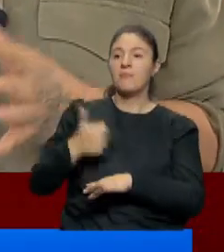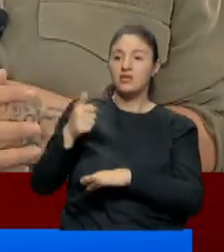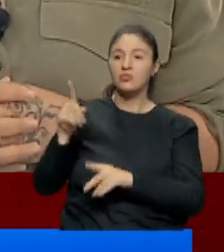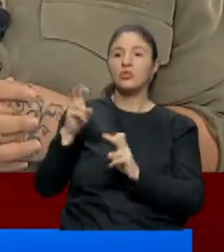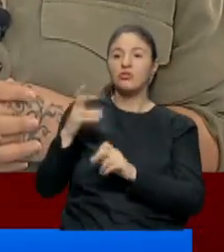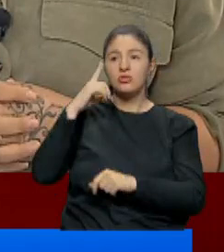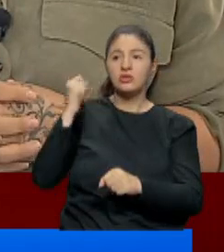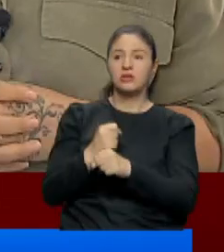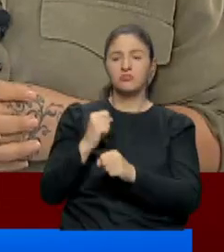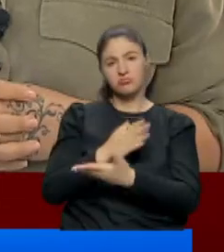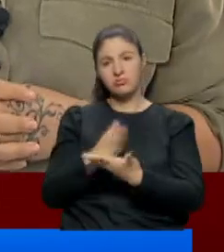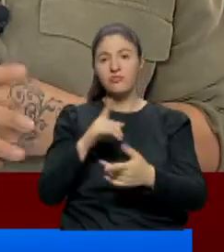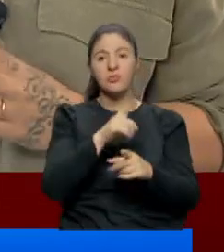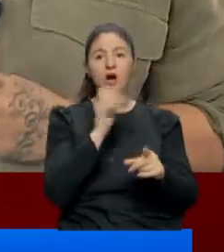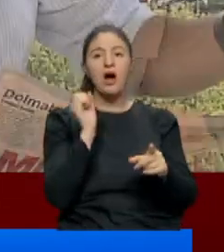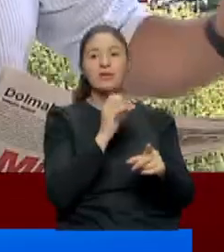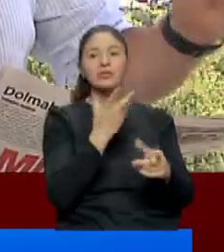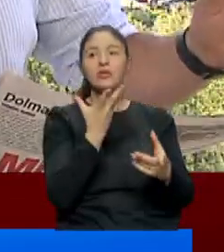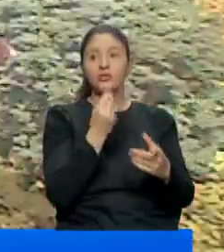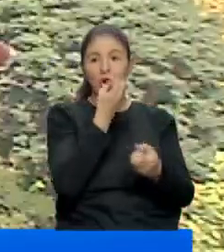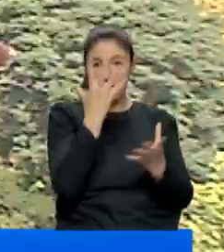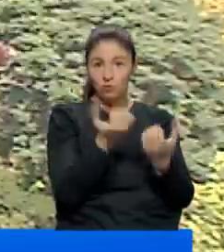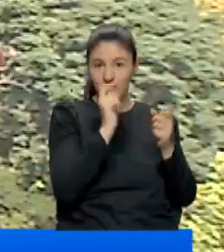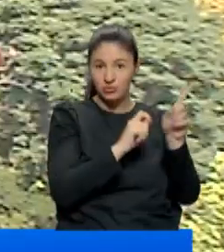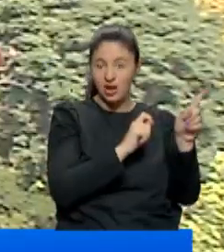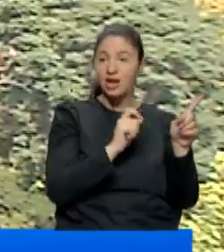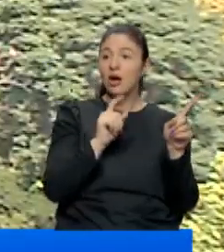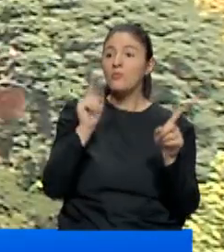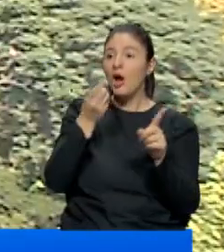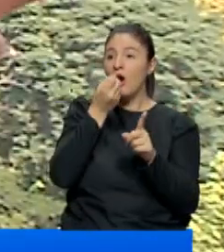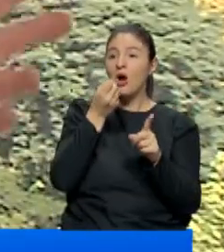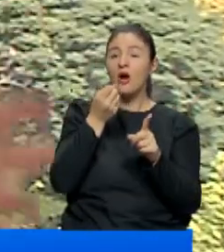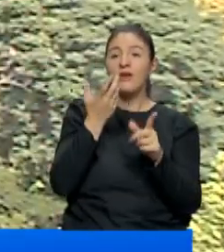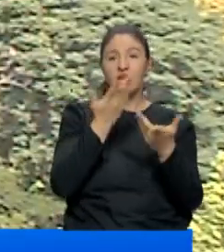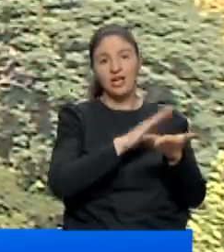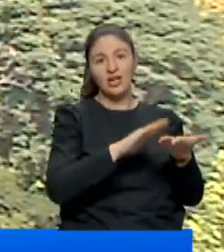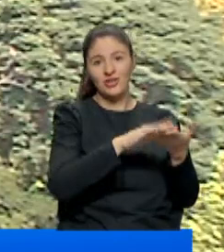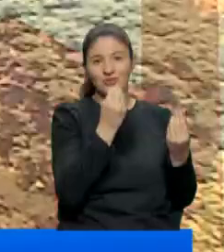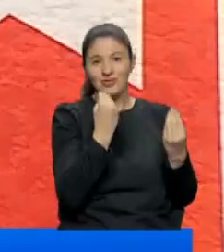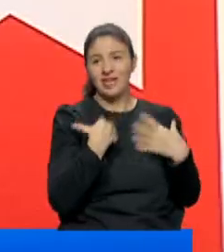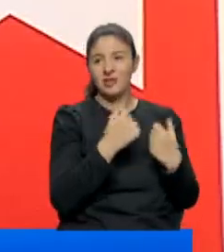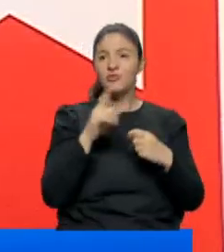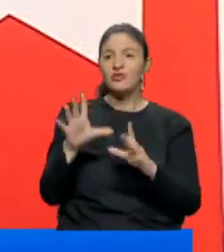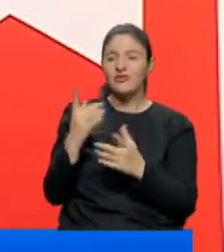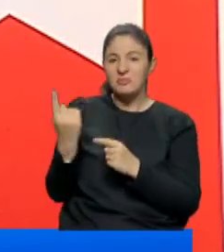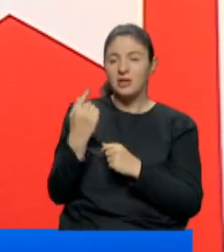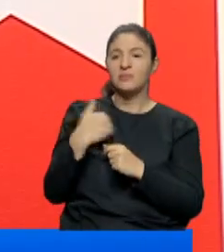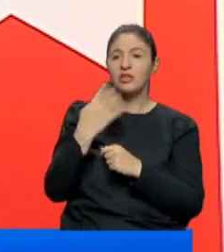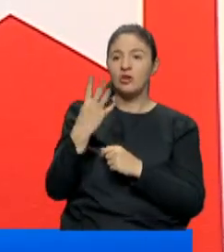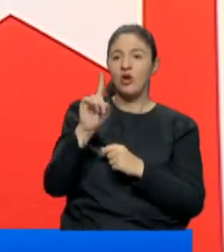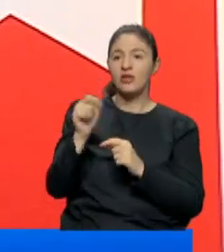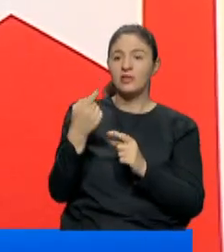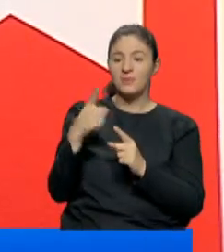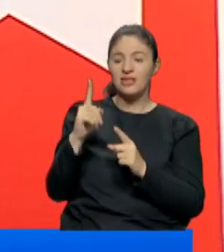Başkanı Sultan da çok ısrarlı oldukları var organlarını kurtaracağım iyileştirecek çok şekilde biz